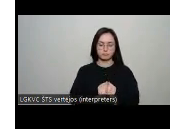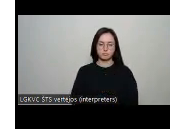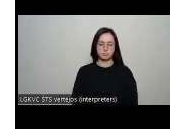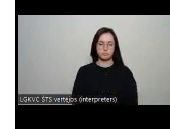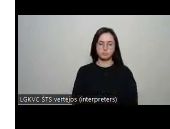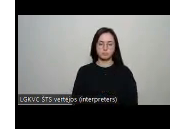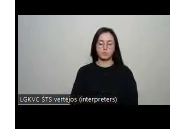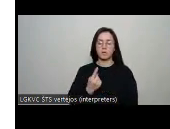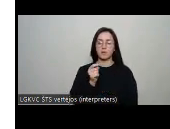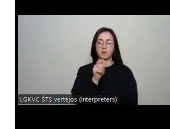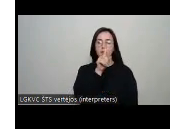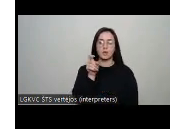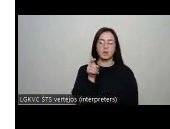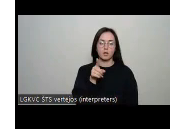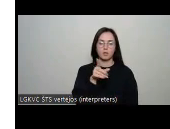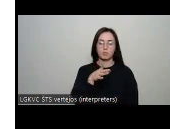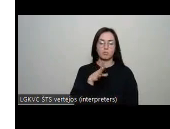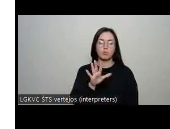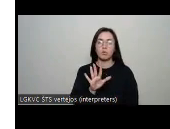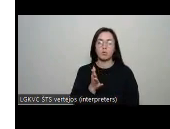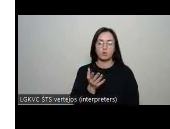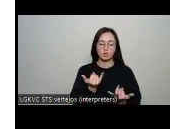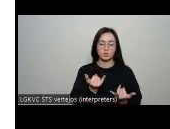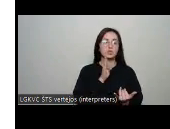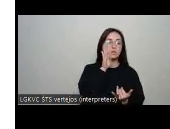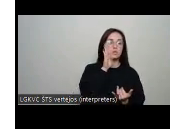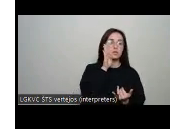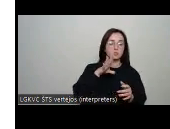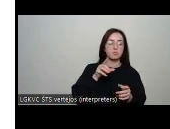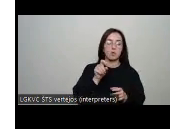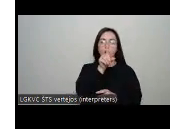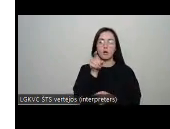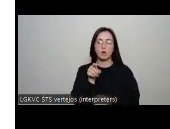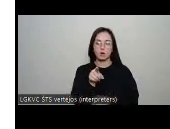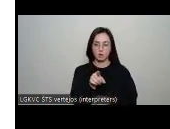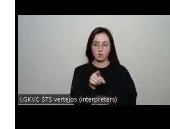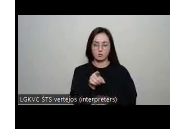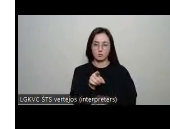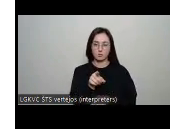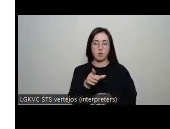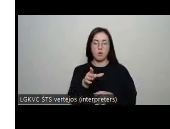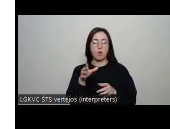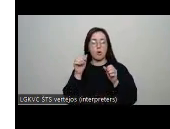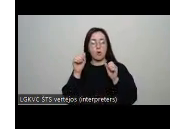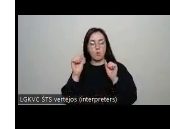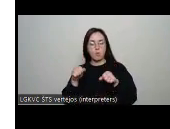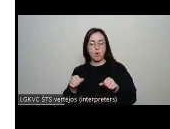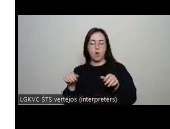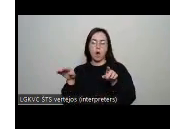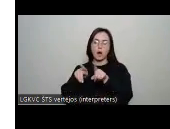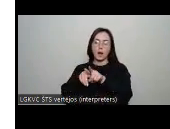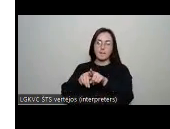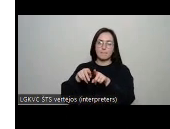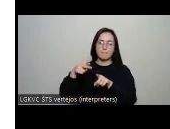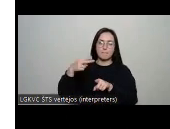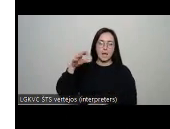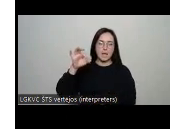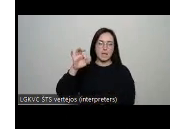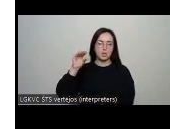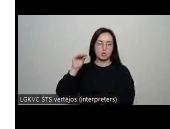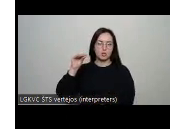vienas iš klausimų, kuris buvo užduotas šį rytą per žinias, pavyzdžiui, ar tai gali būti neatpažintas skraidantis objektas,